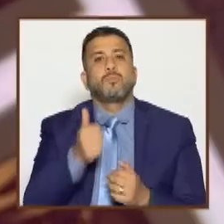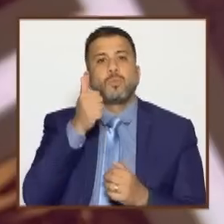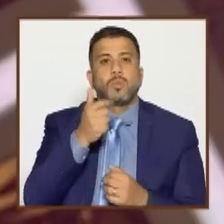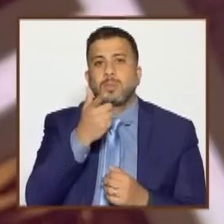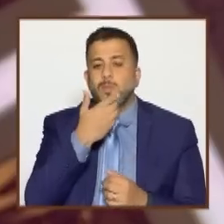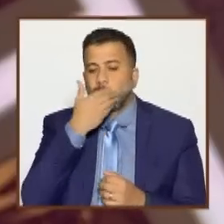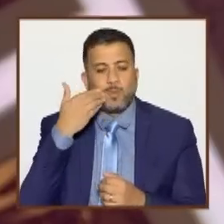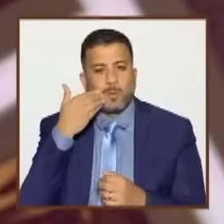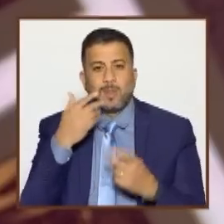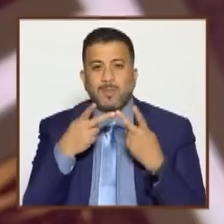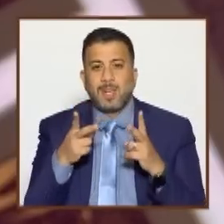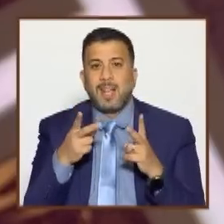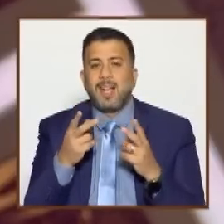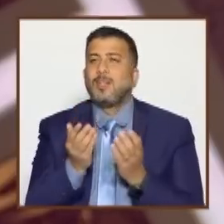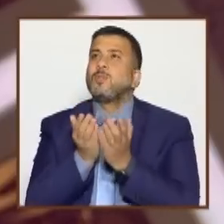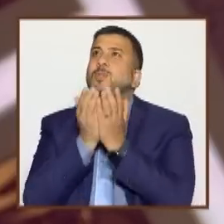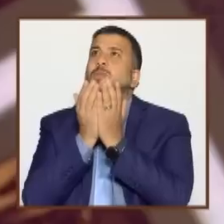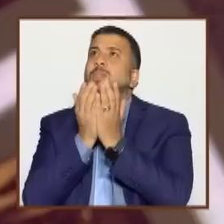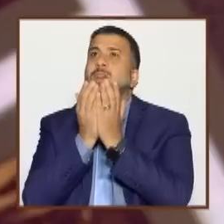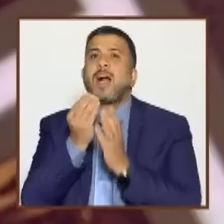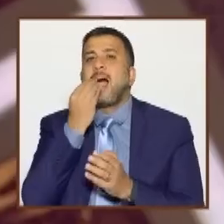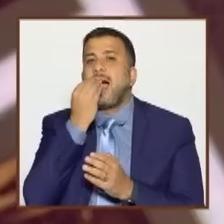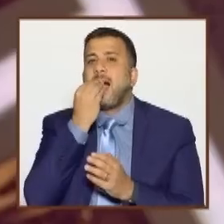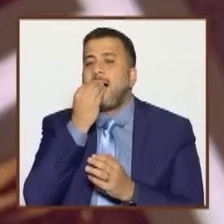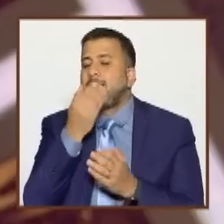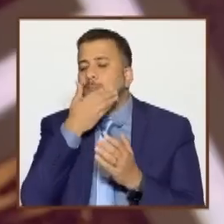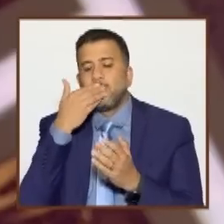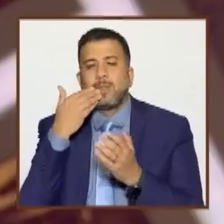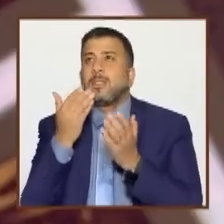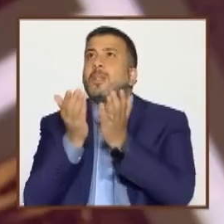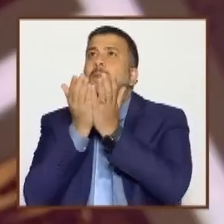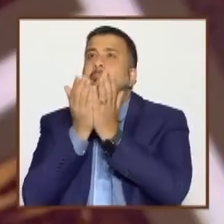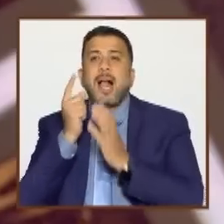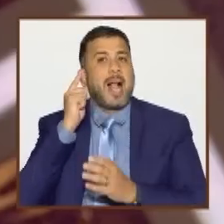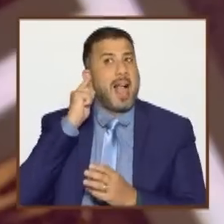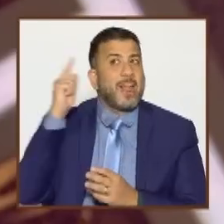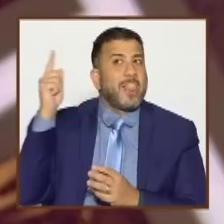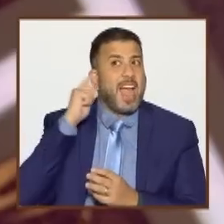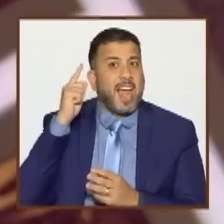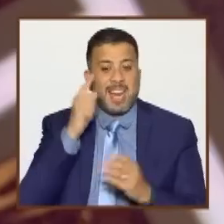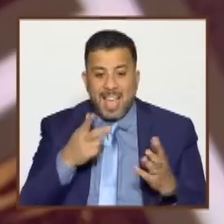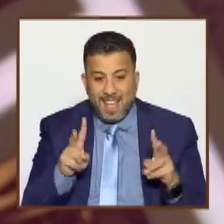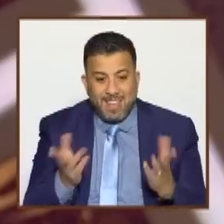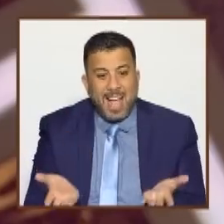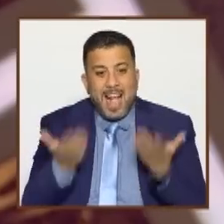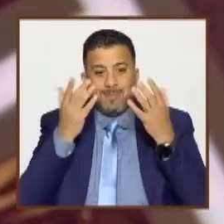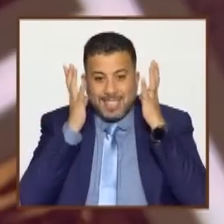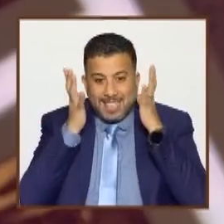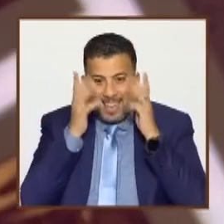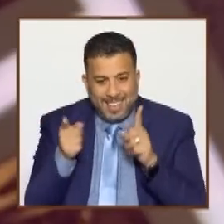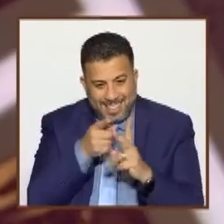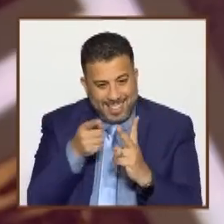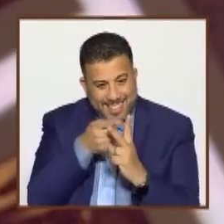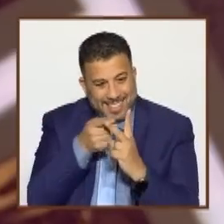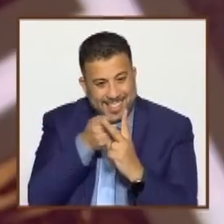للدعاء، ذلك أنك تدعو بعد إفطار وتدعو بين الأذان والإقامة. النبي عليه الصلاة والسلام ورد عنه